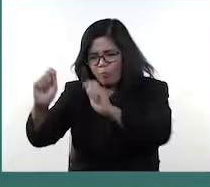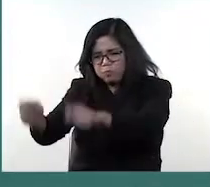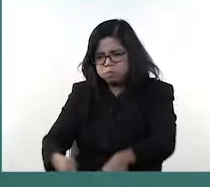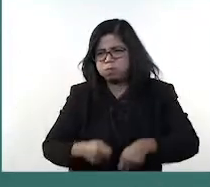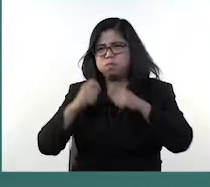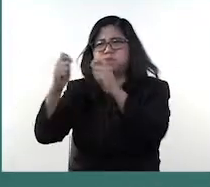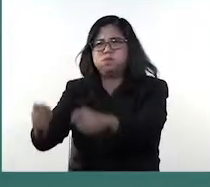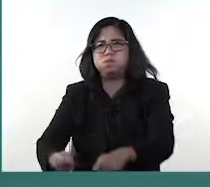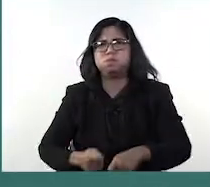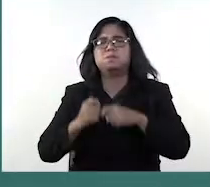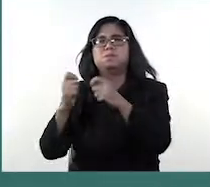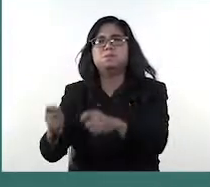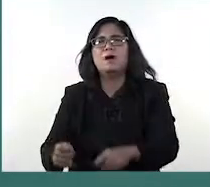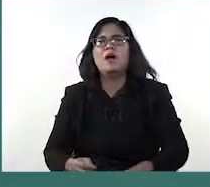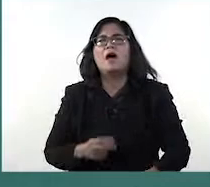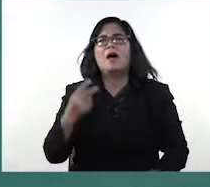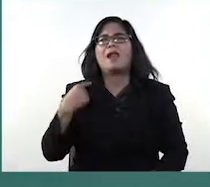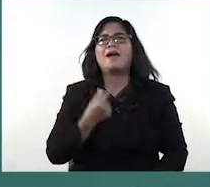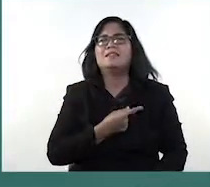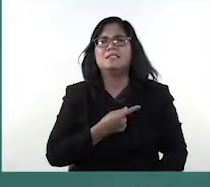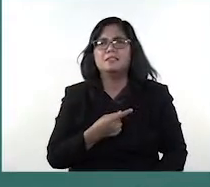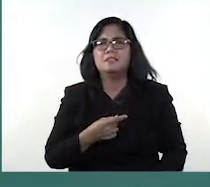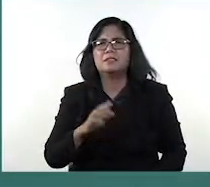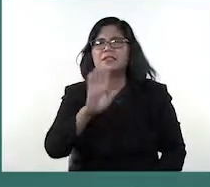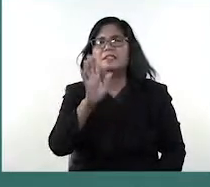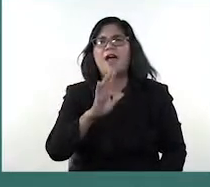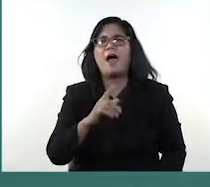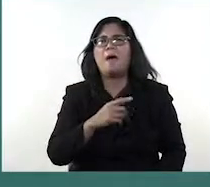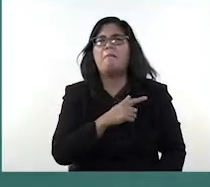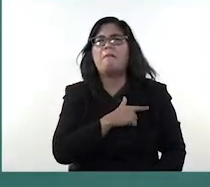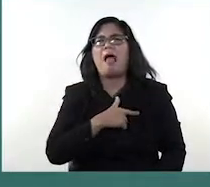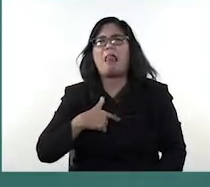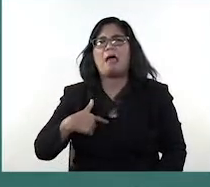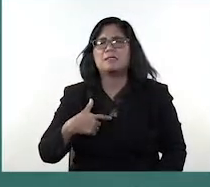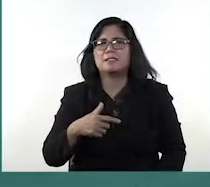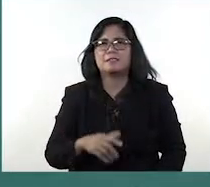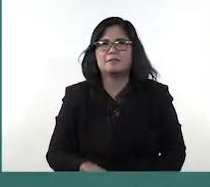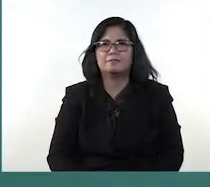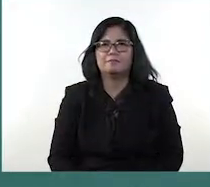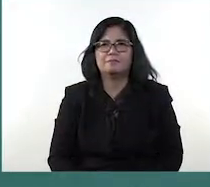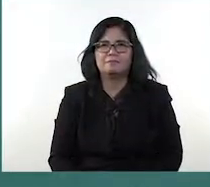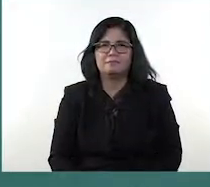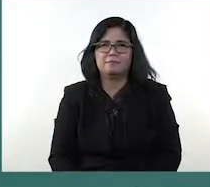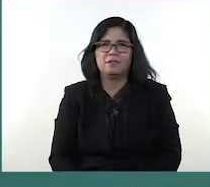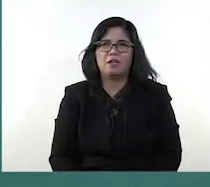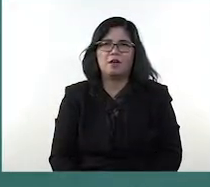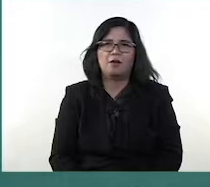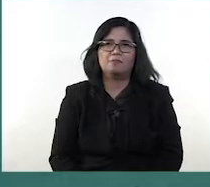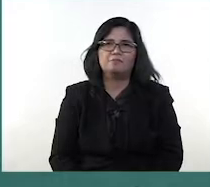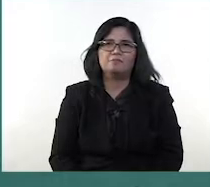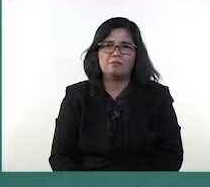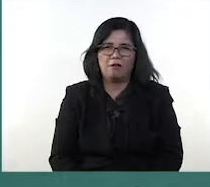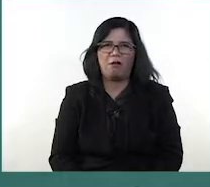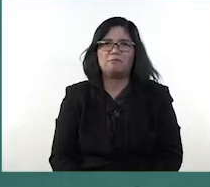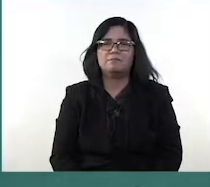lain pertama menikmati hasil sahaja Hai dengar ya Hai petani Dia pergi ke sawah